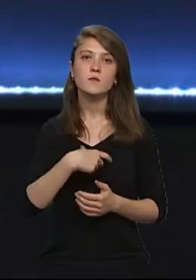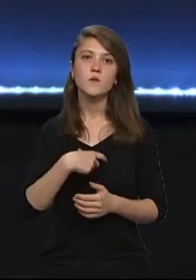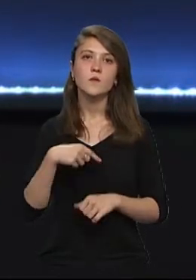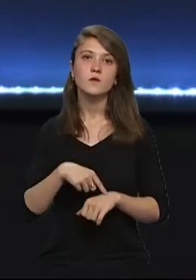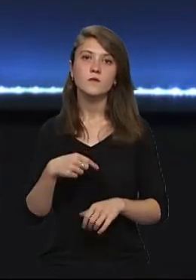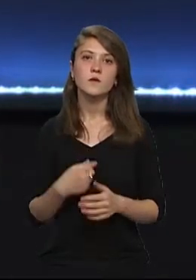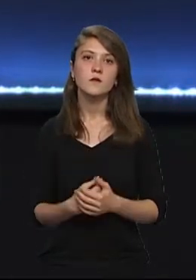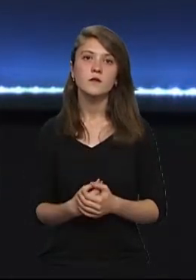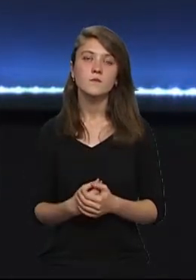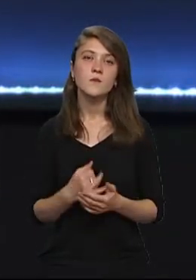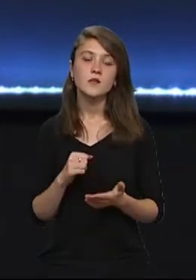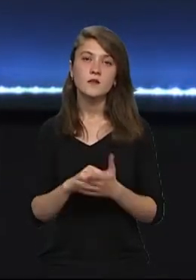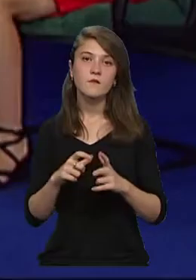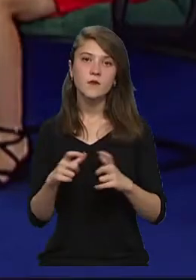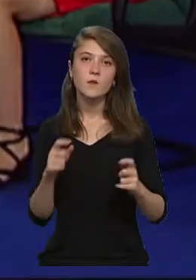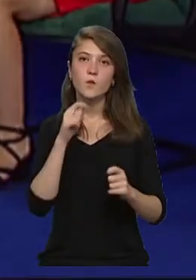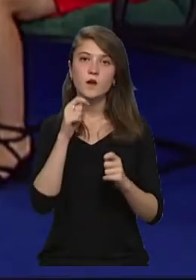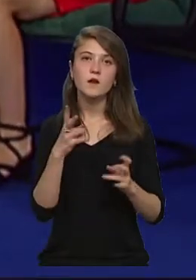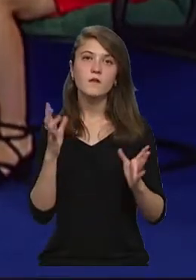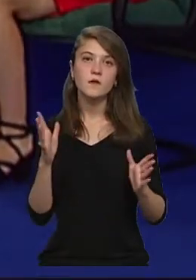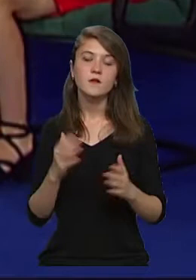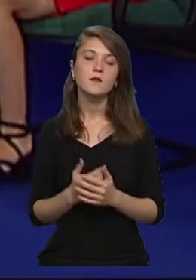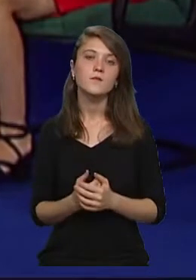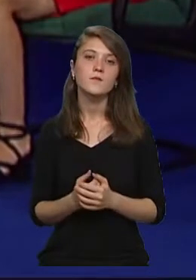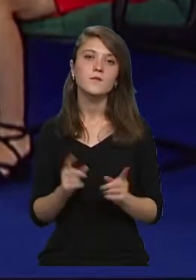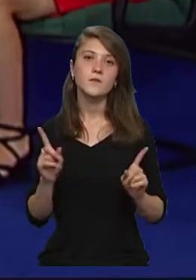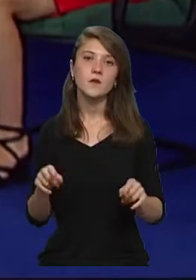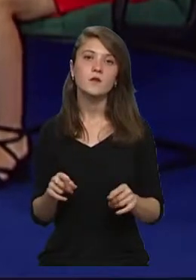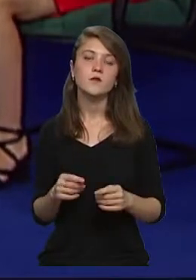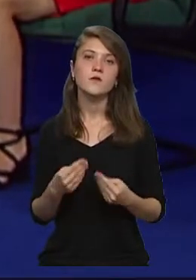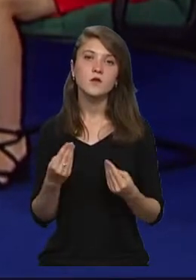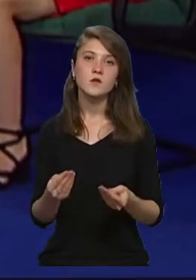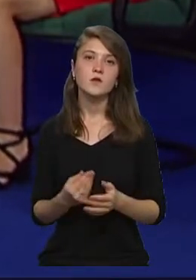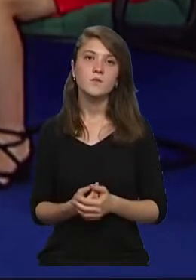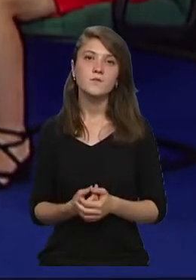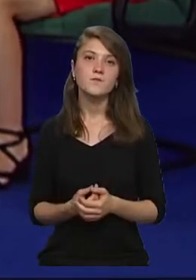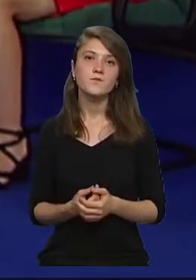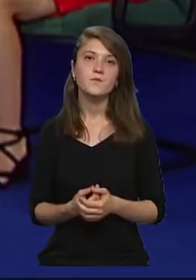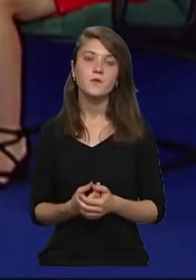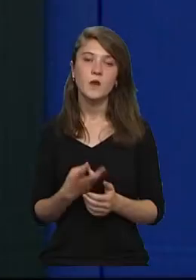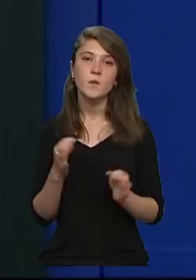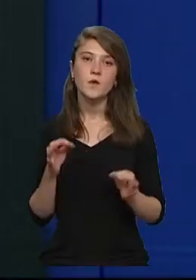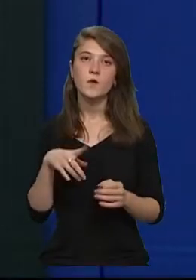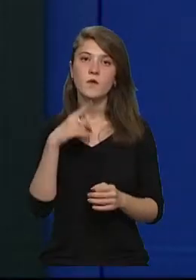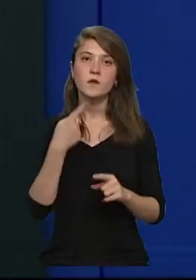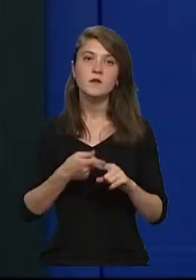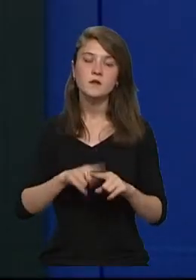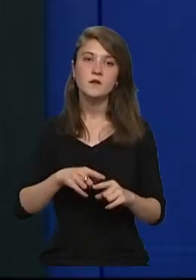і сертифікати, і їм подарунки невеличкі, сувеніри теж вручили. Ну, направду говорячи, це